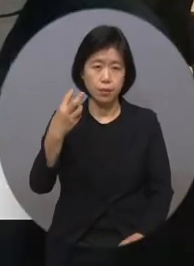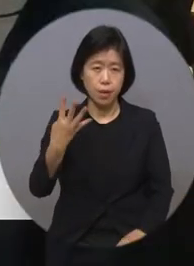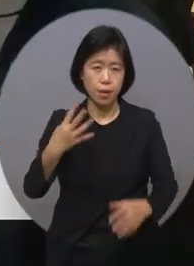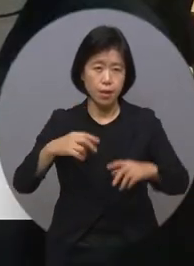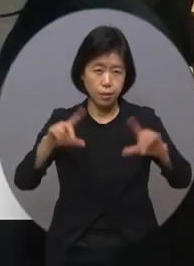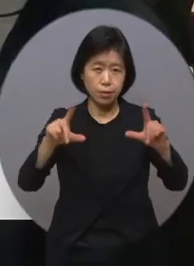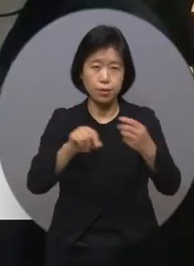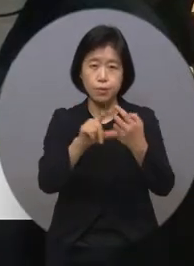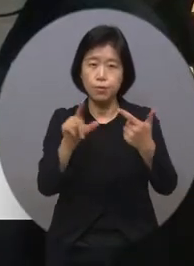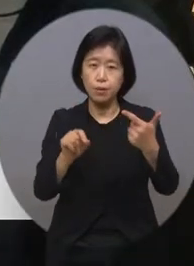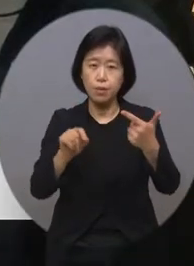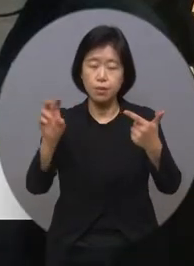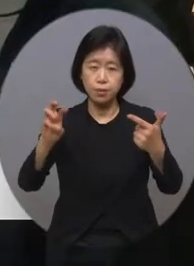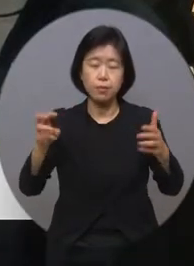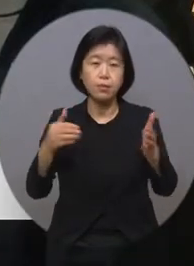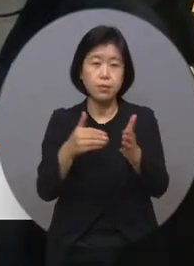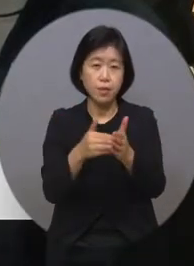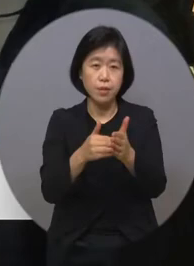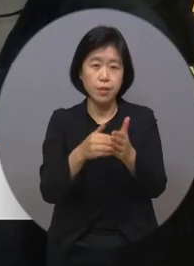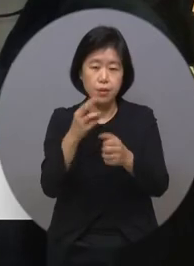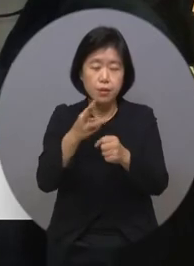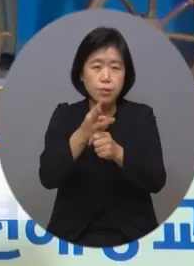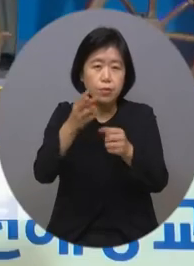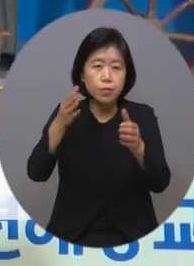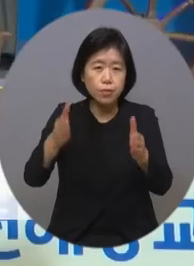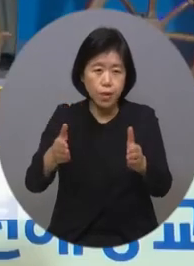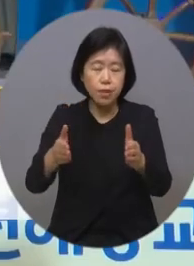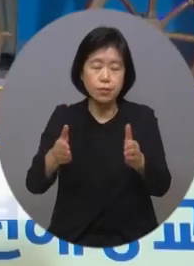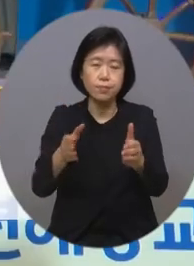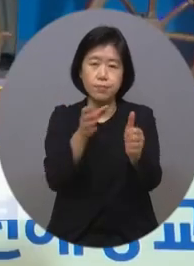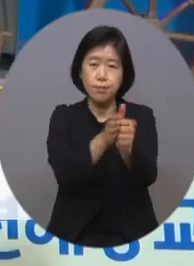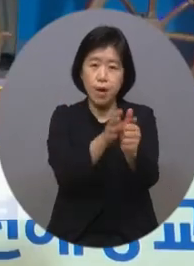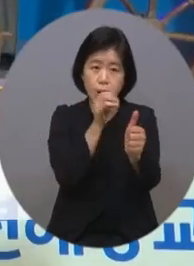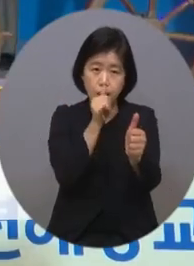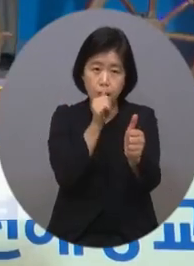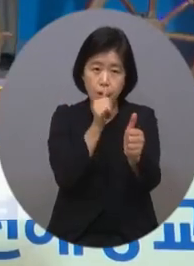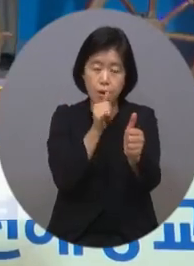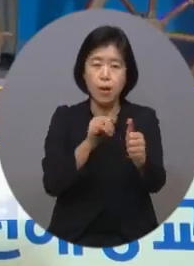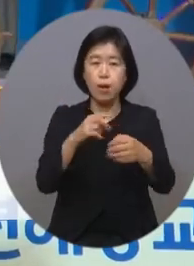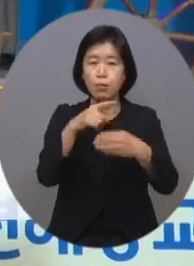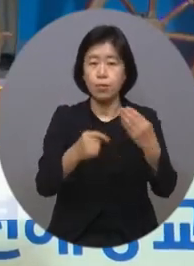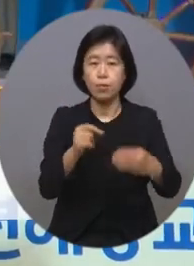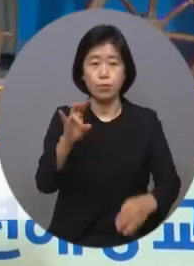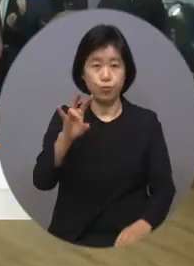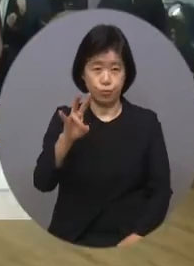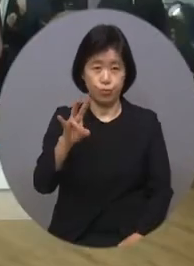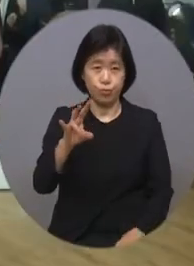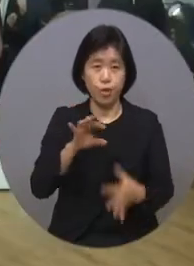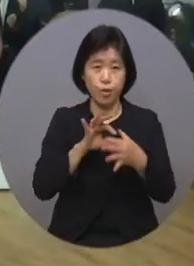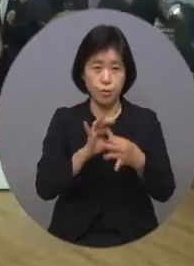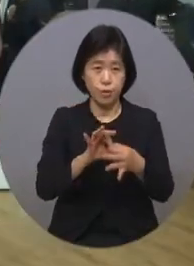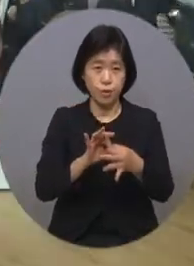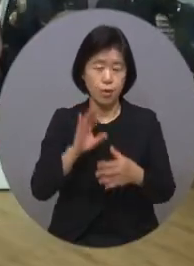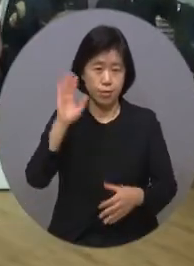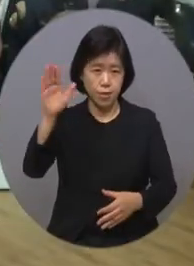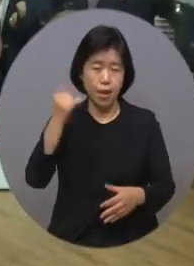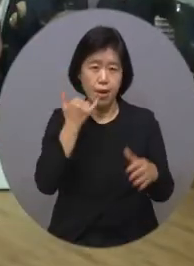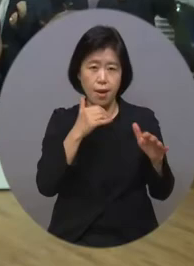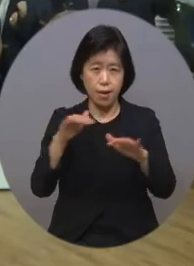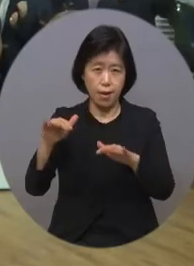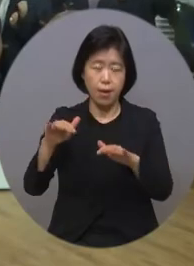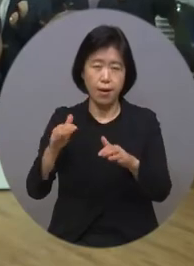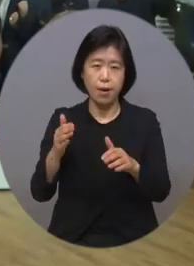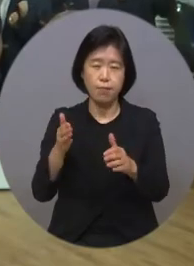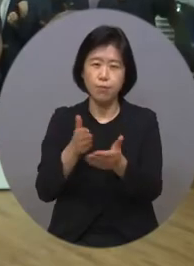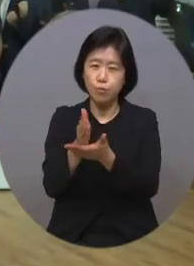6월 30일까지 3년간 운영을 맡아 24개 프로그램을 통해 미래 해양인재 양성에 나서게 됩니다.